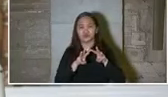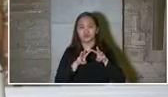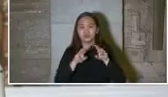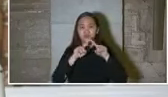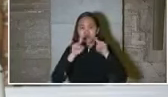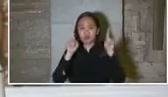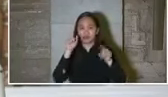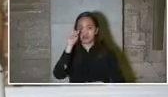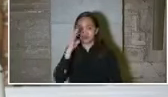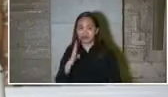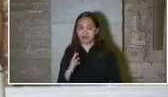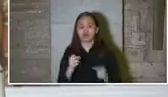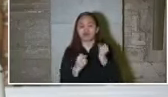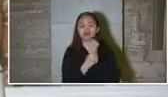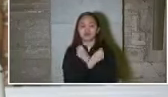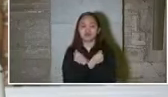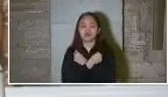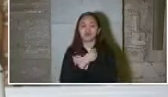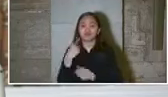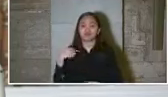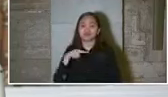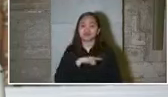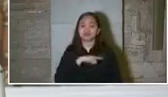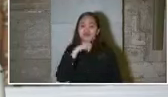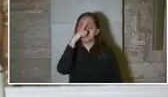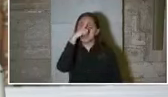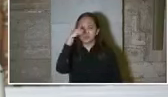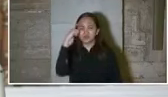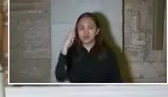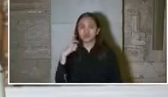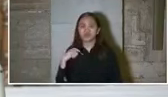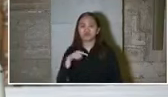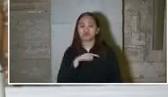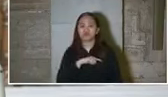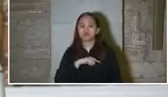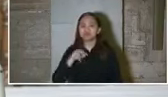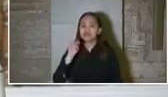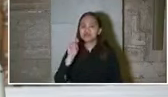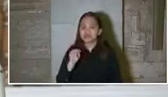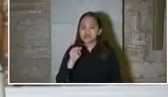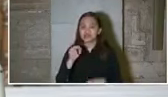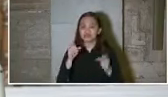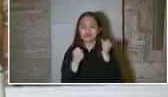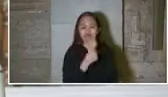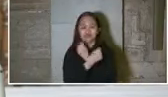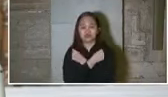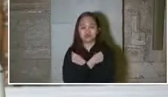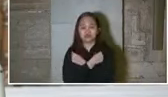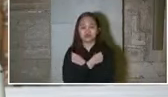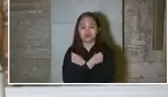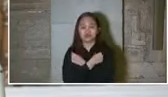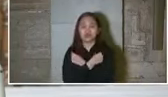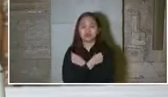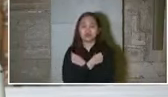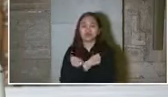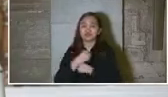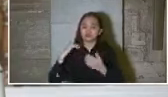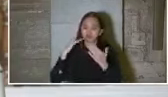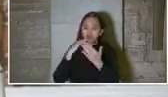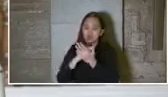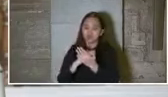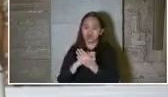Minamahal tayo ng Diyos dahil kailangan natin ito. At para maiwasan natin